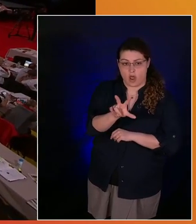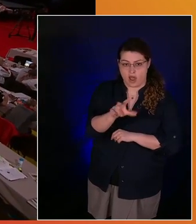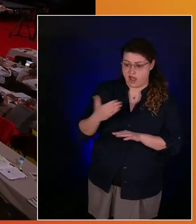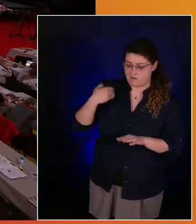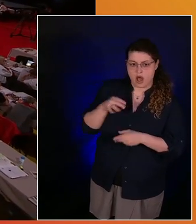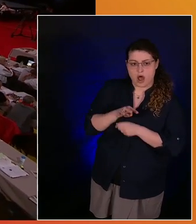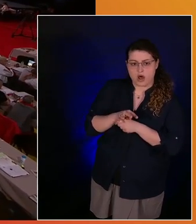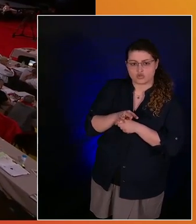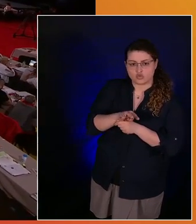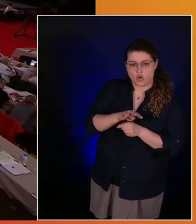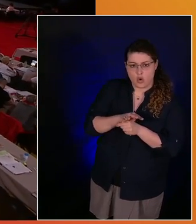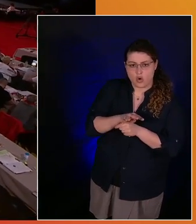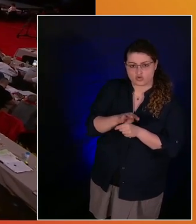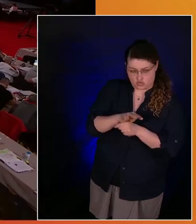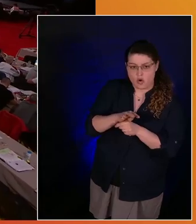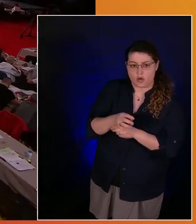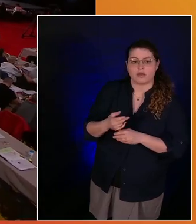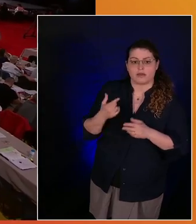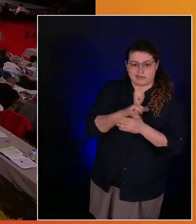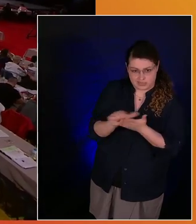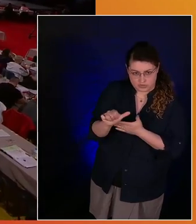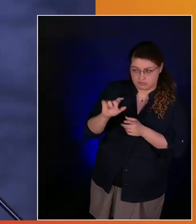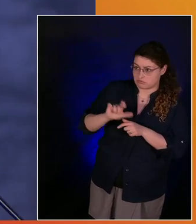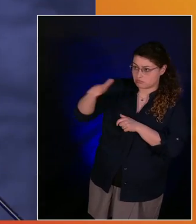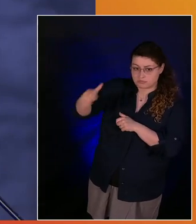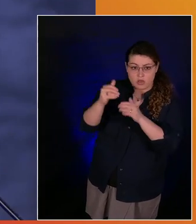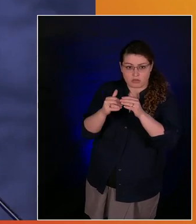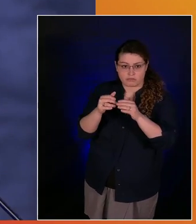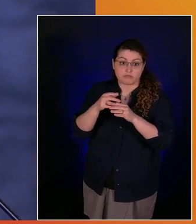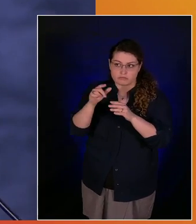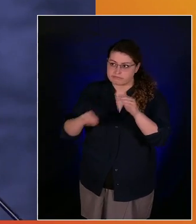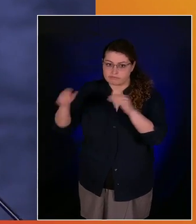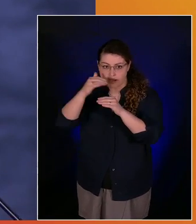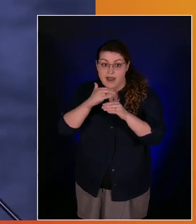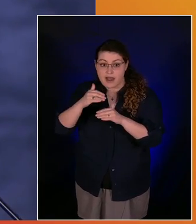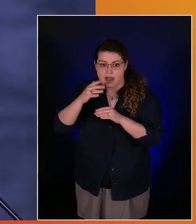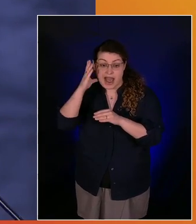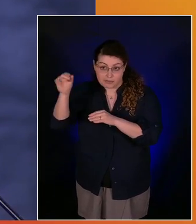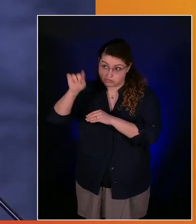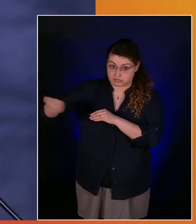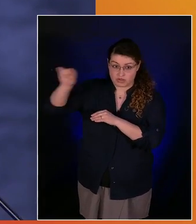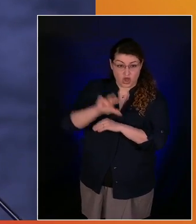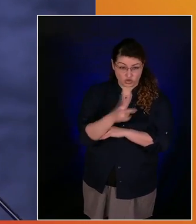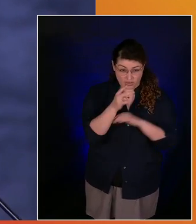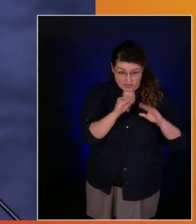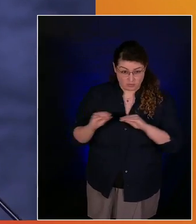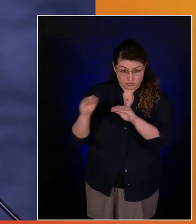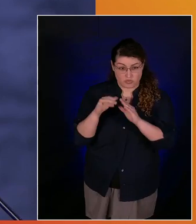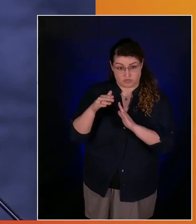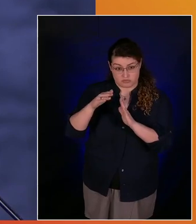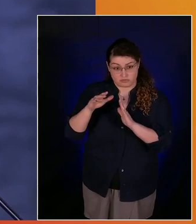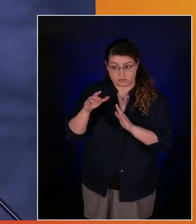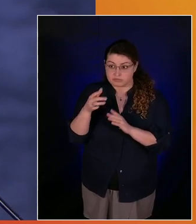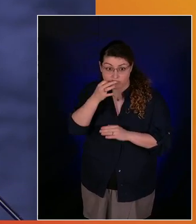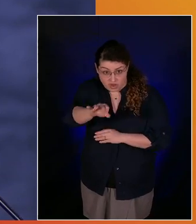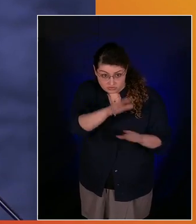Toulon il vient parader chez nous dans les Hautes Alpes 3è département le moins peuplé de France pour parler de l'eau de l'eau